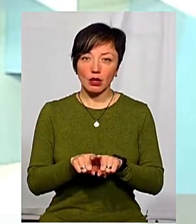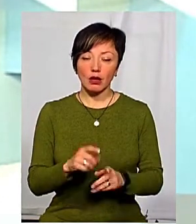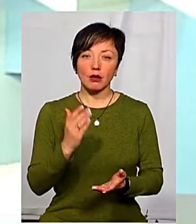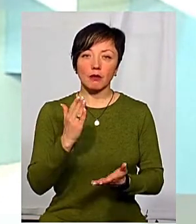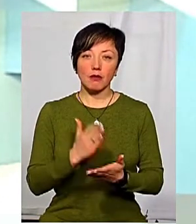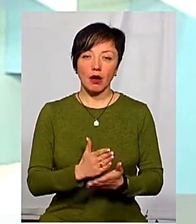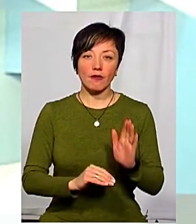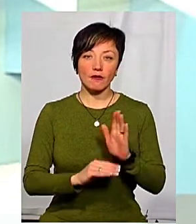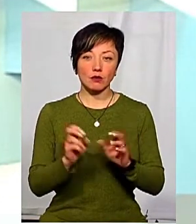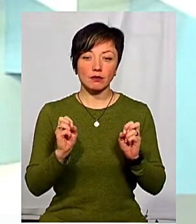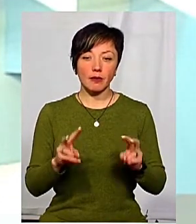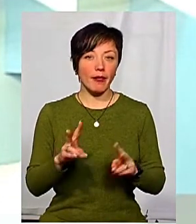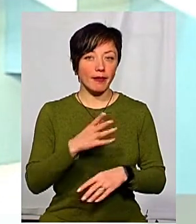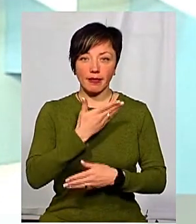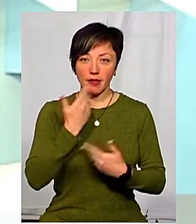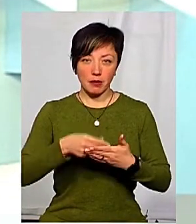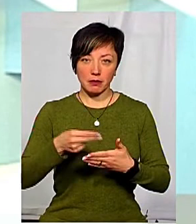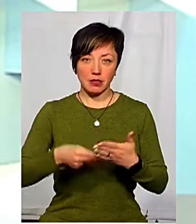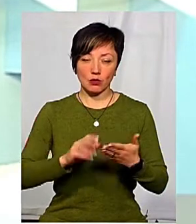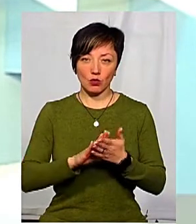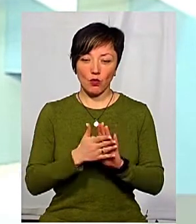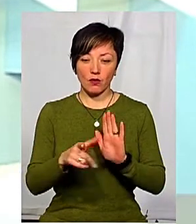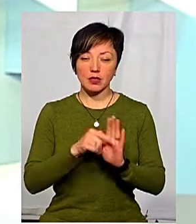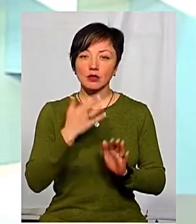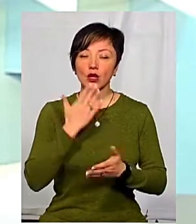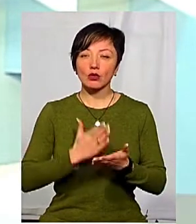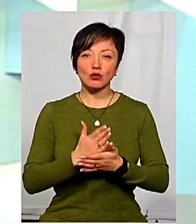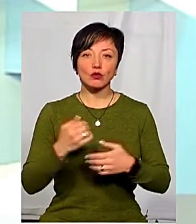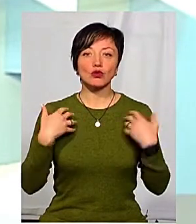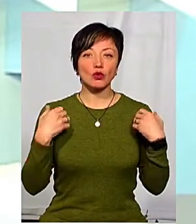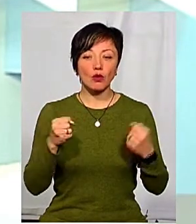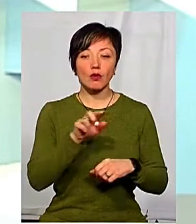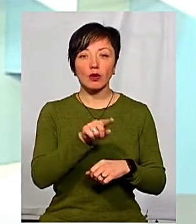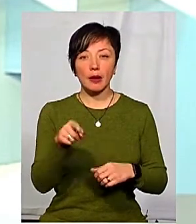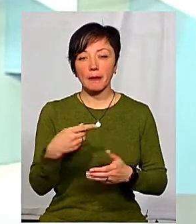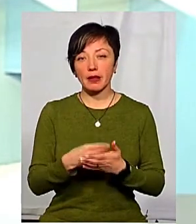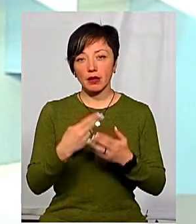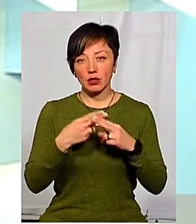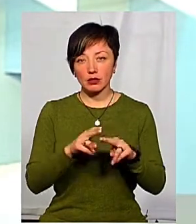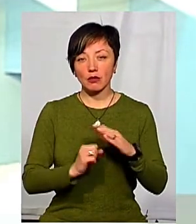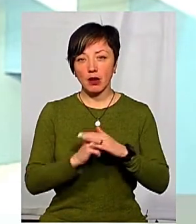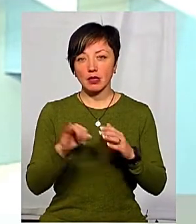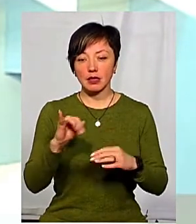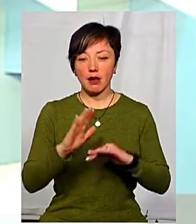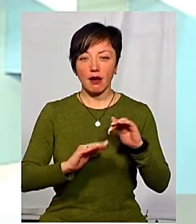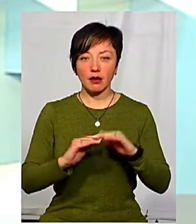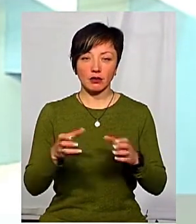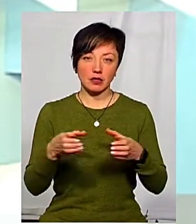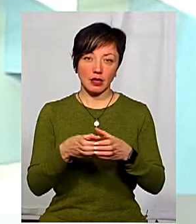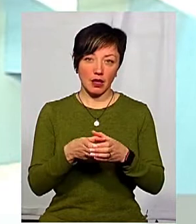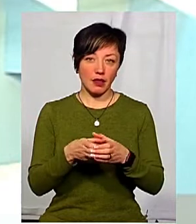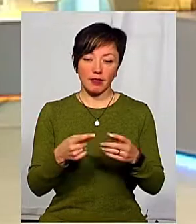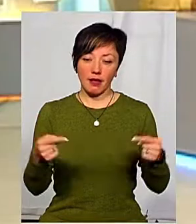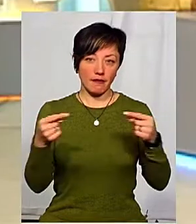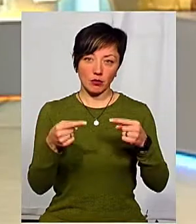мають високий ризик непідписання договору з Національною службою здоров'я, тому що їх матеріально-технічна база і кадровий склад